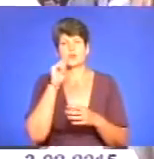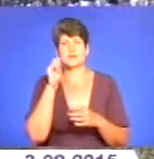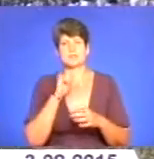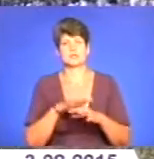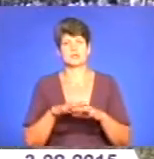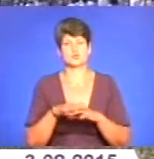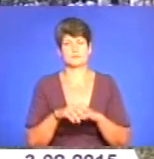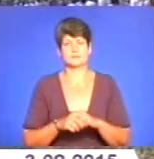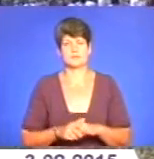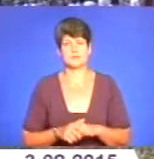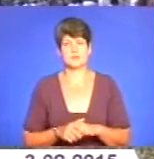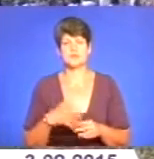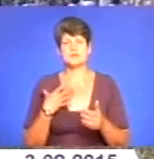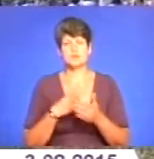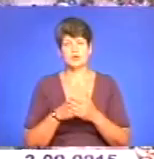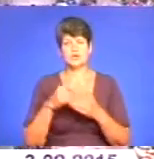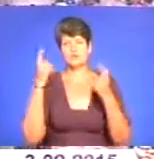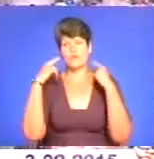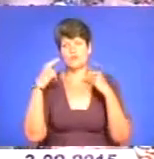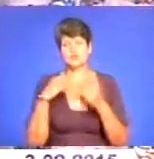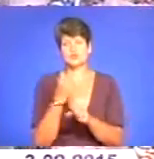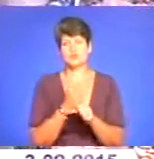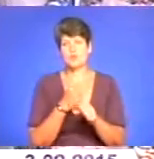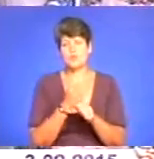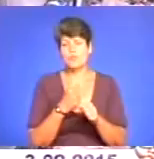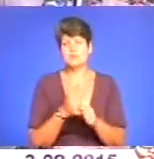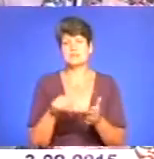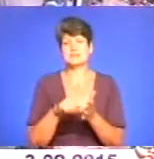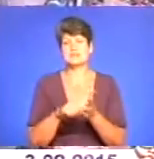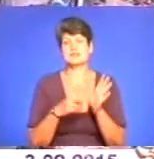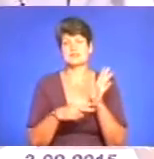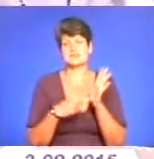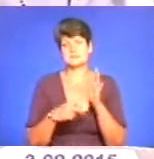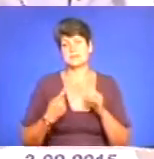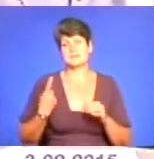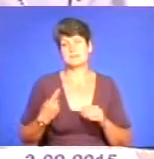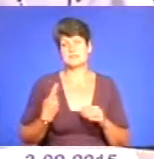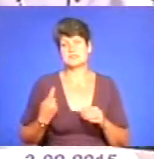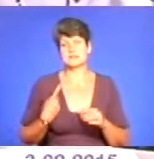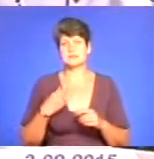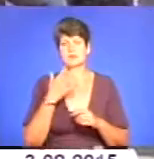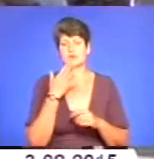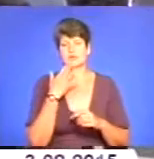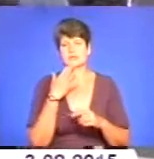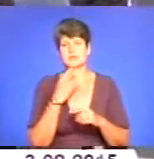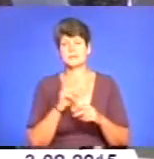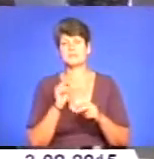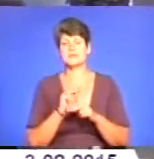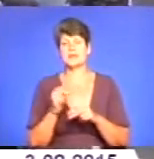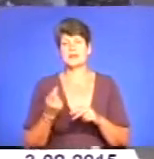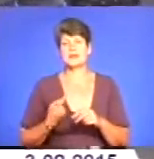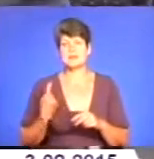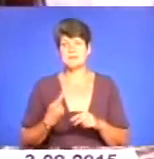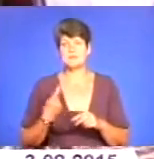суспільство. Свої творчі доробки на фестивалі представили близько 70 майстрів народних ремесел Тернопільського краю. Тут можна було